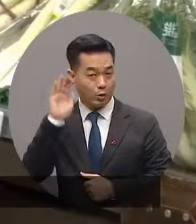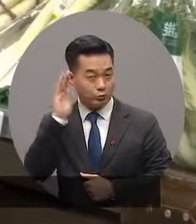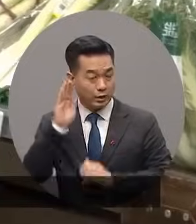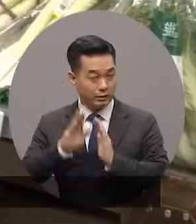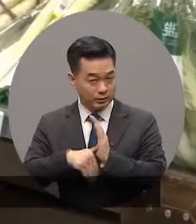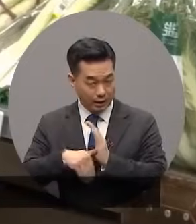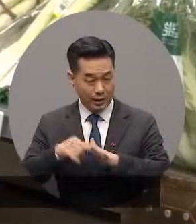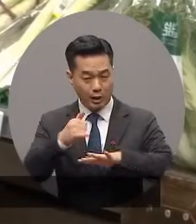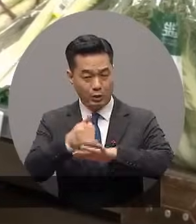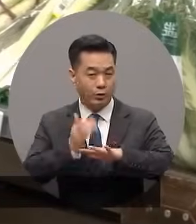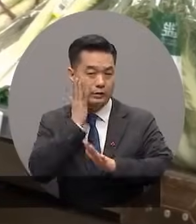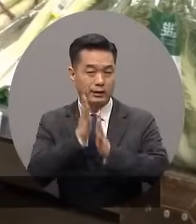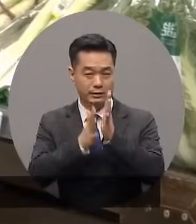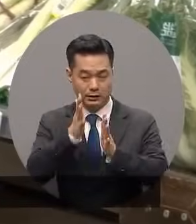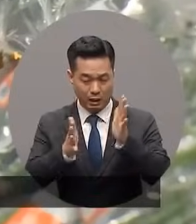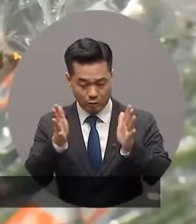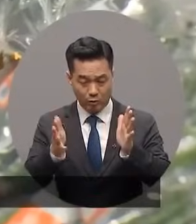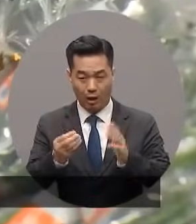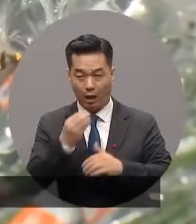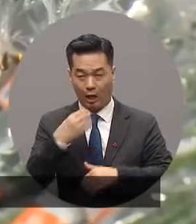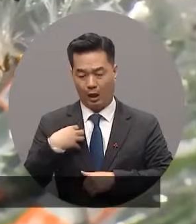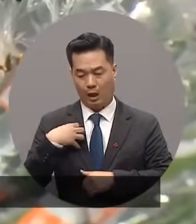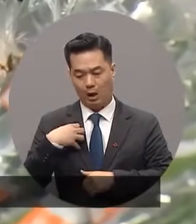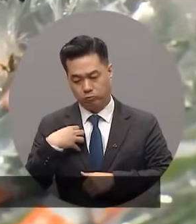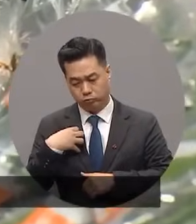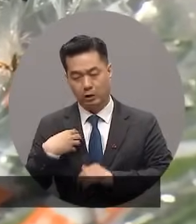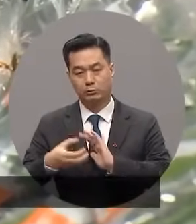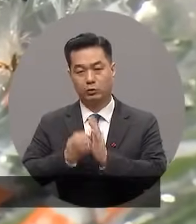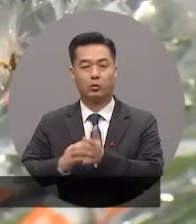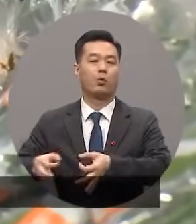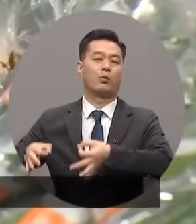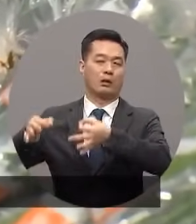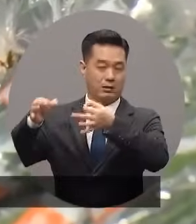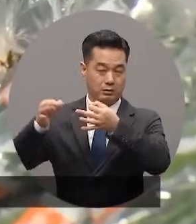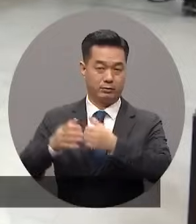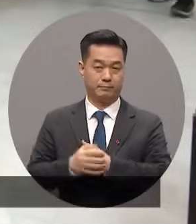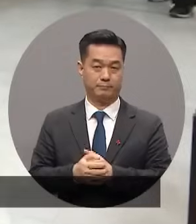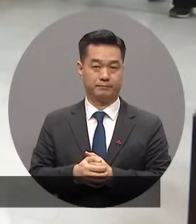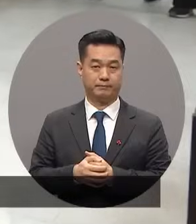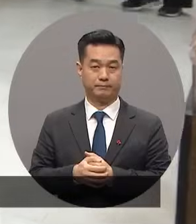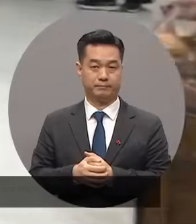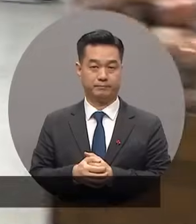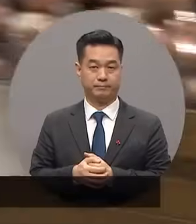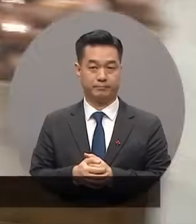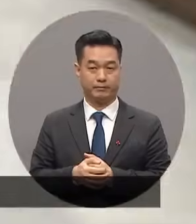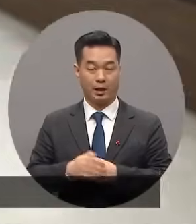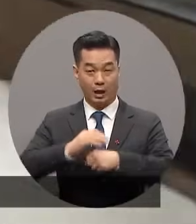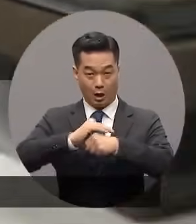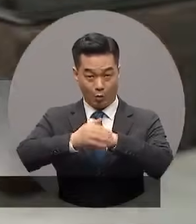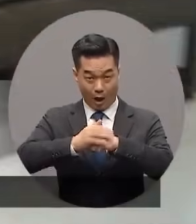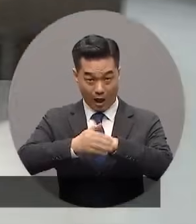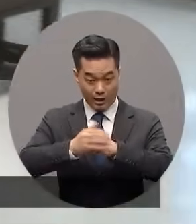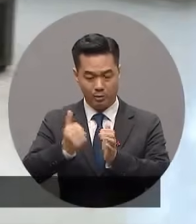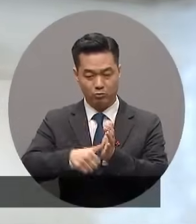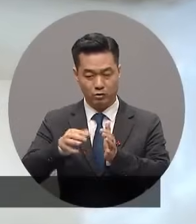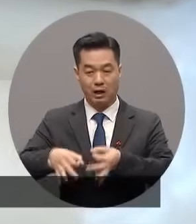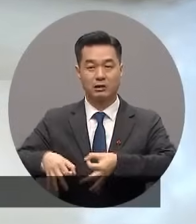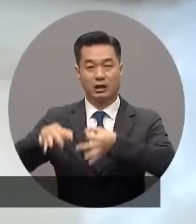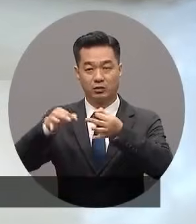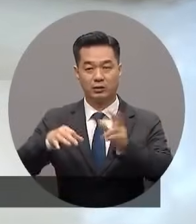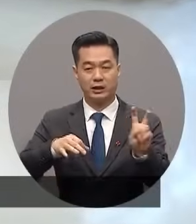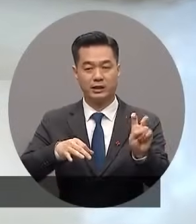가운데 최근에는 농산물 물가 상승도 먹거리 부담 요인으로 작용하고 있습니다. 농산물 가운데 과실의 지난달 물가